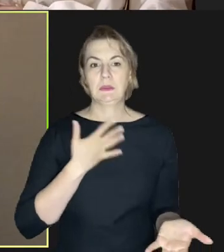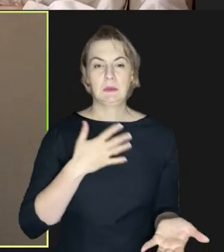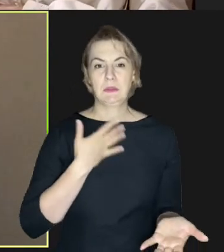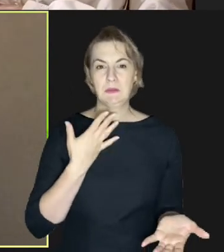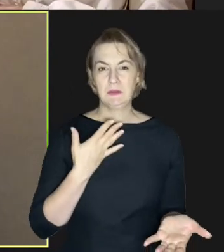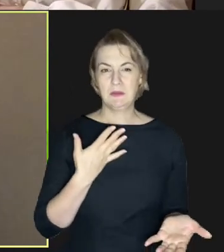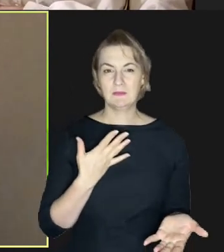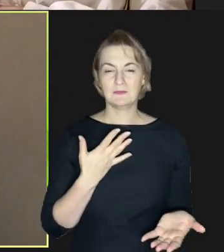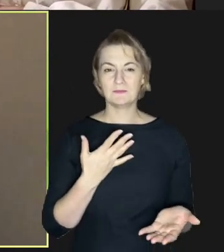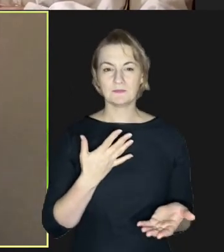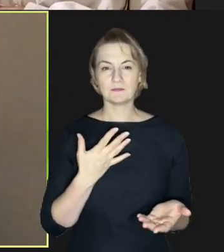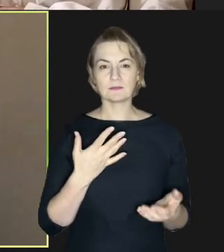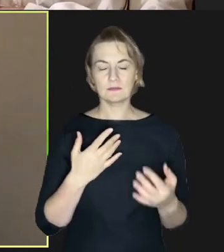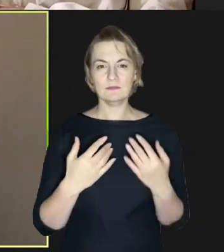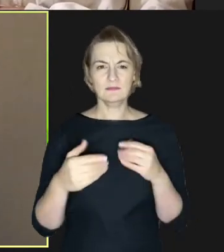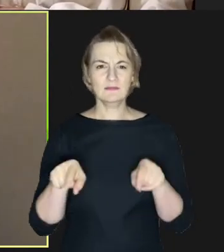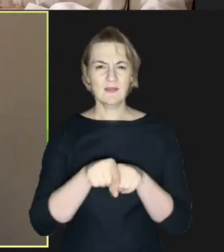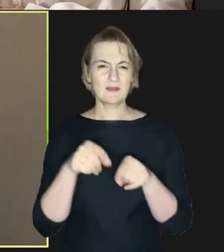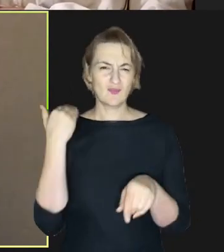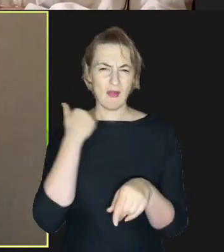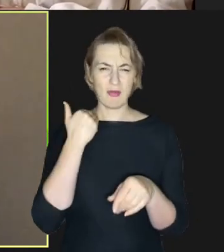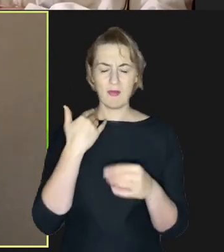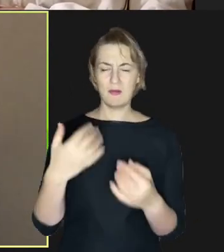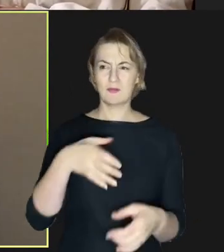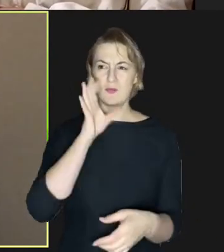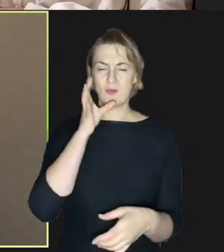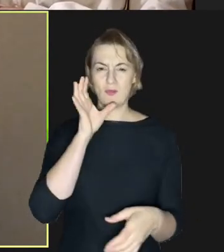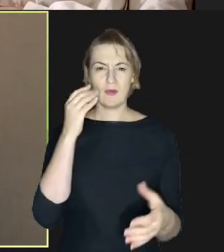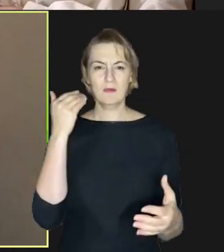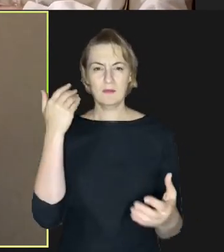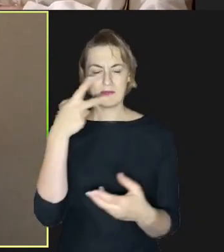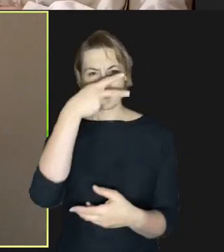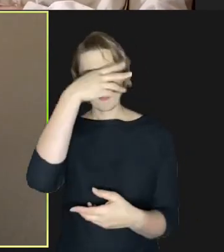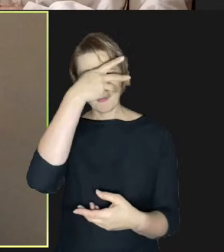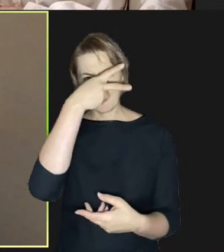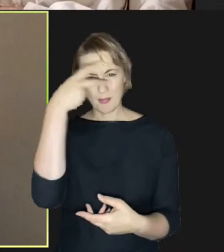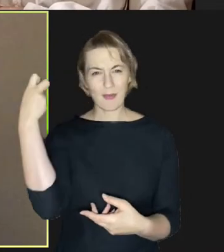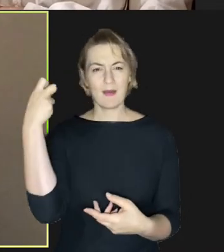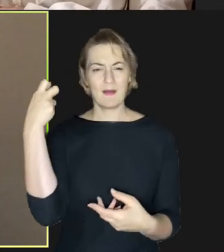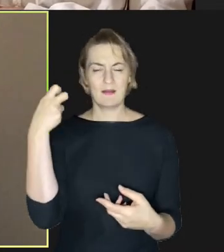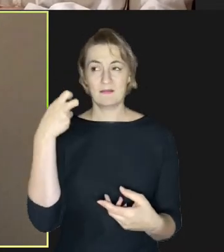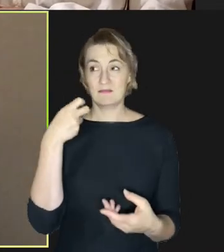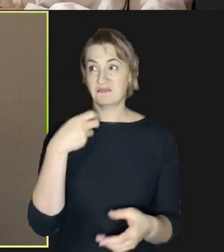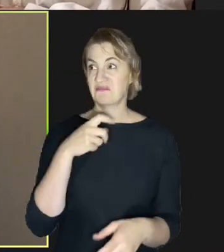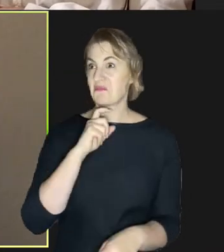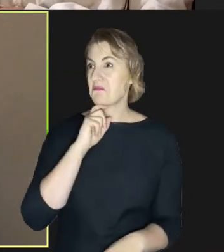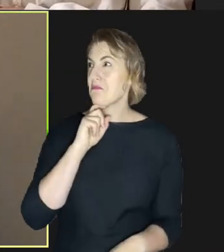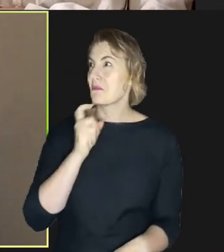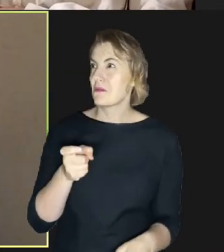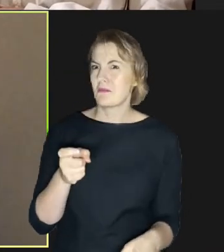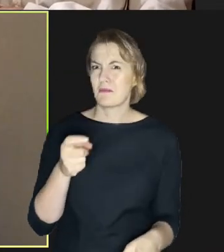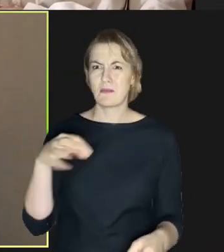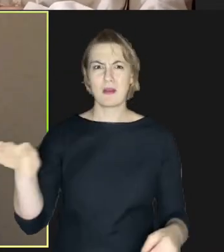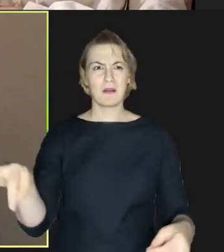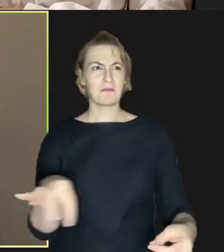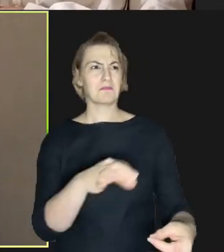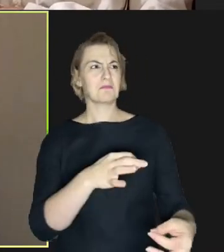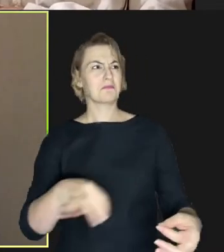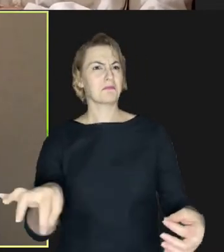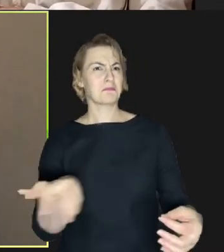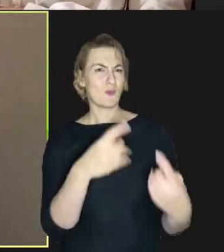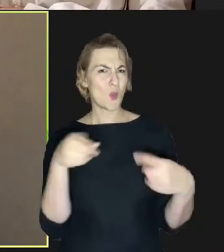zresztą pod wpływem dużych ilości alkoholu, uważa, że to w ogóle niemożliwe i orkiestra gra dalej, prawda,